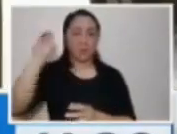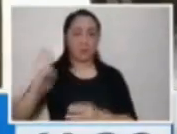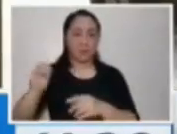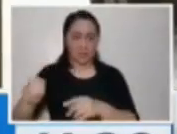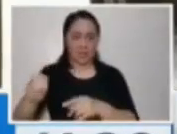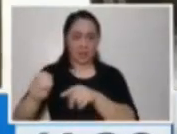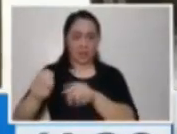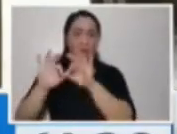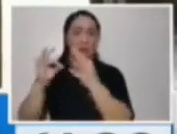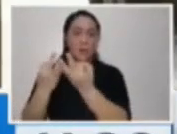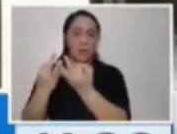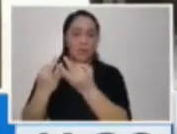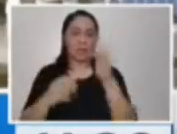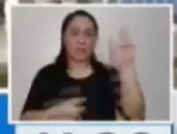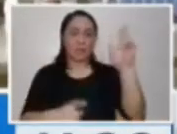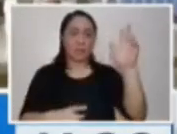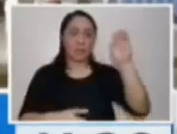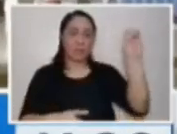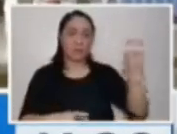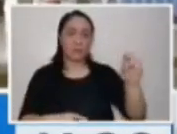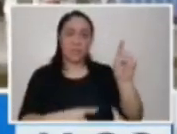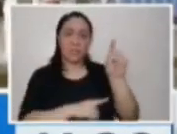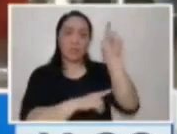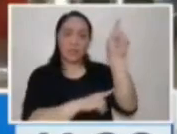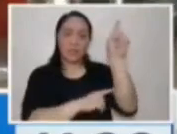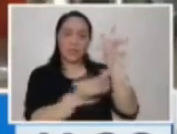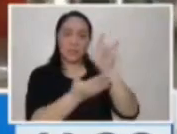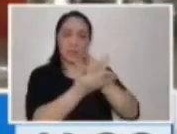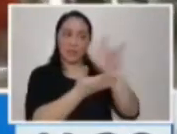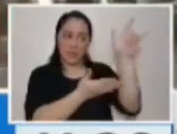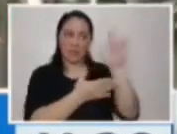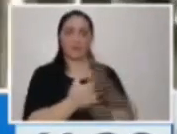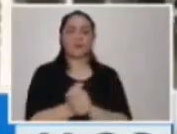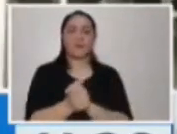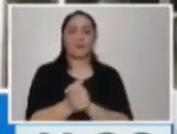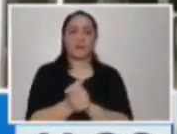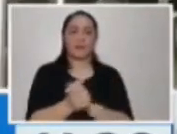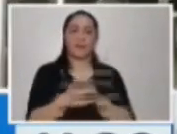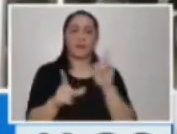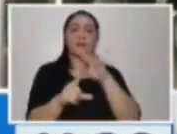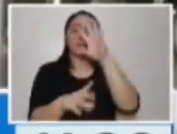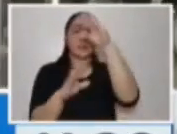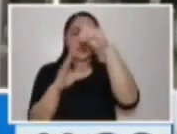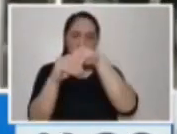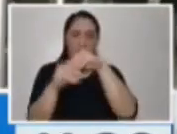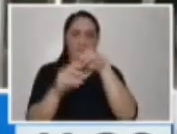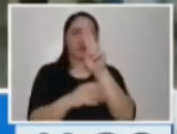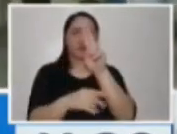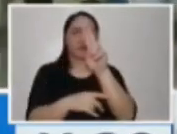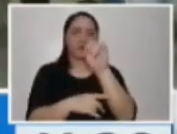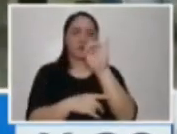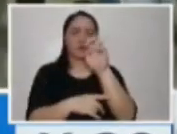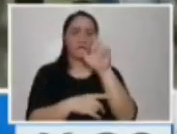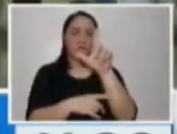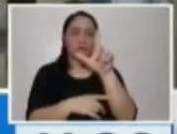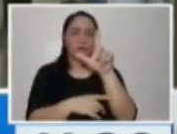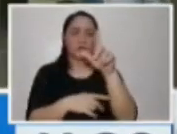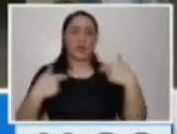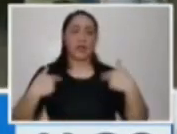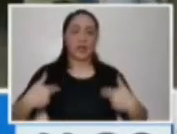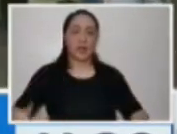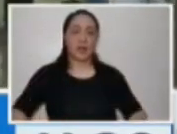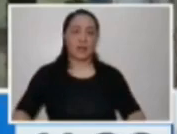yung collection period, may moratorium hanggang May 30, ano? Kasi yun din ang spirit ng Bayanihan Law along with